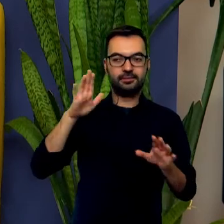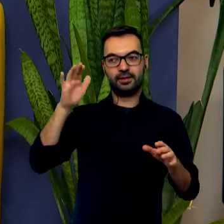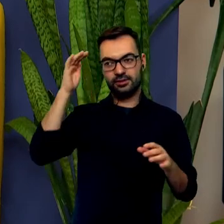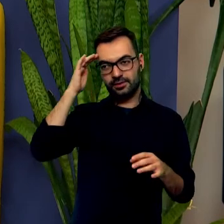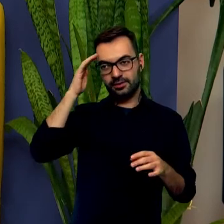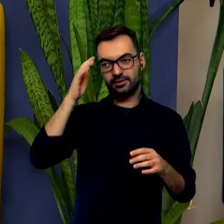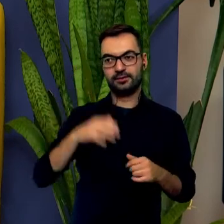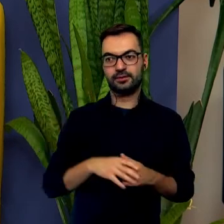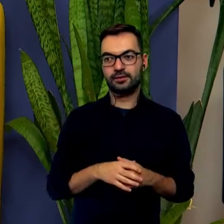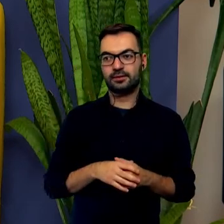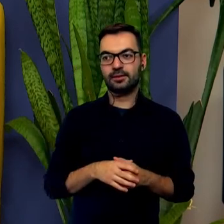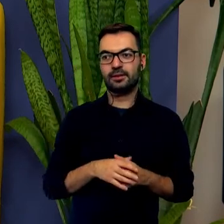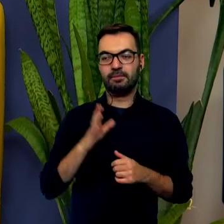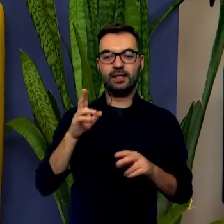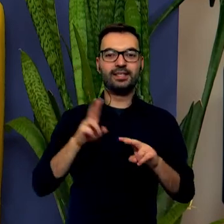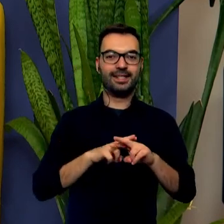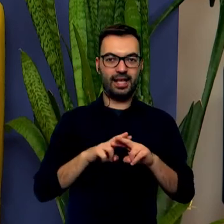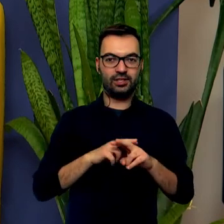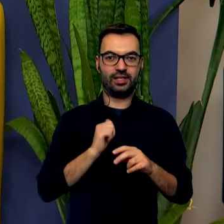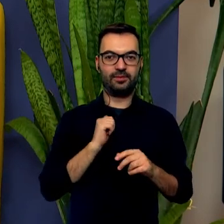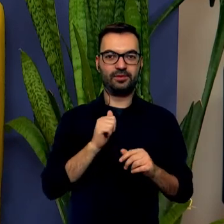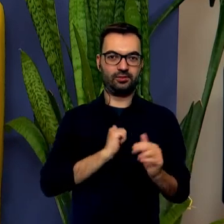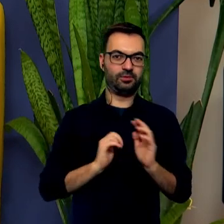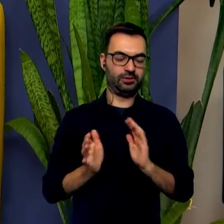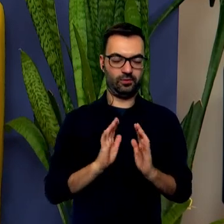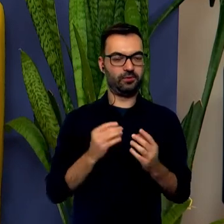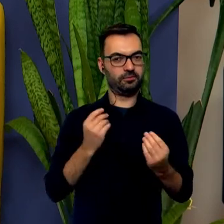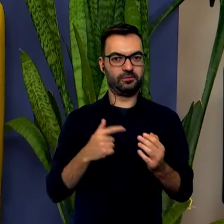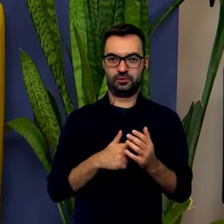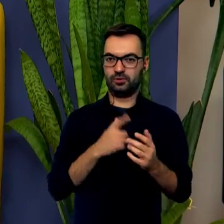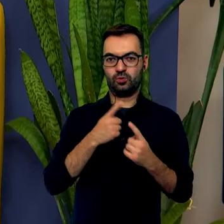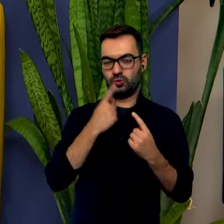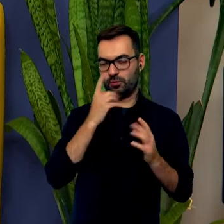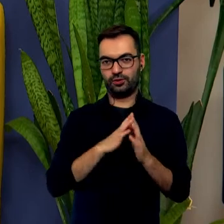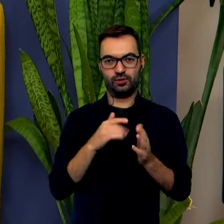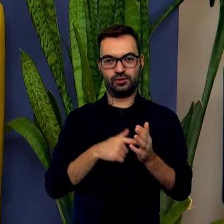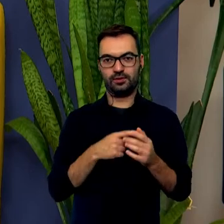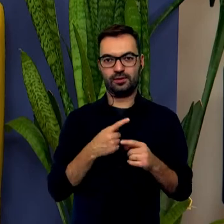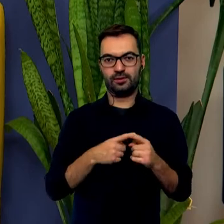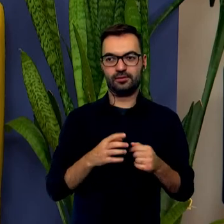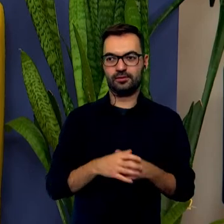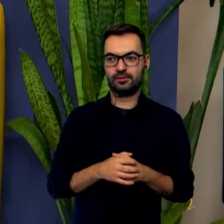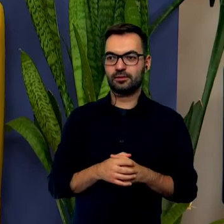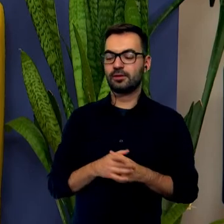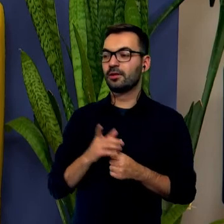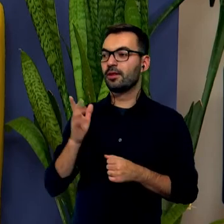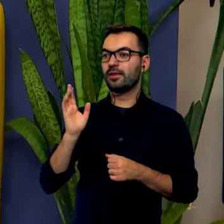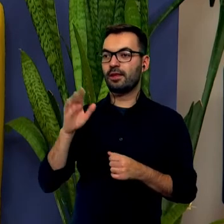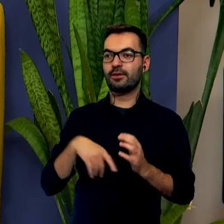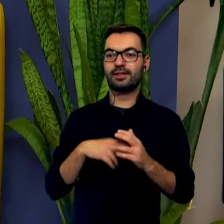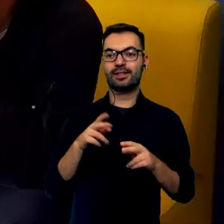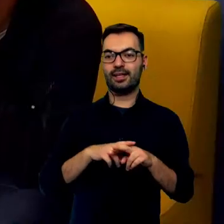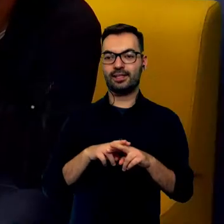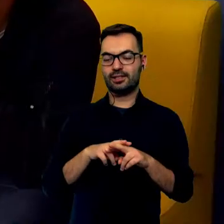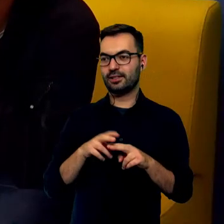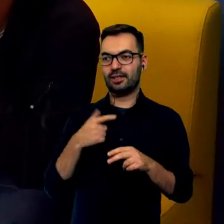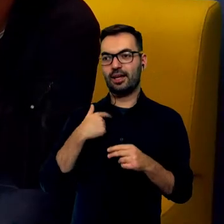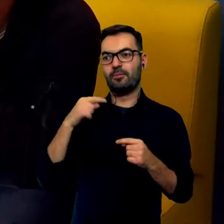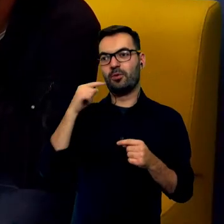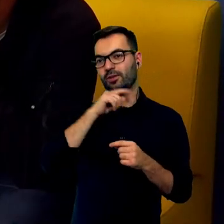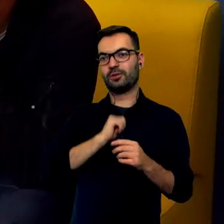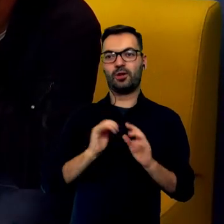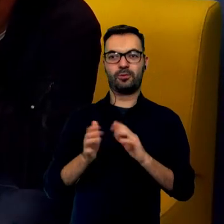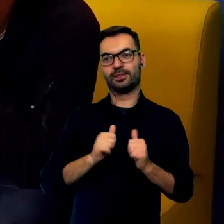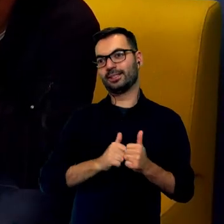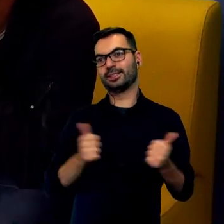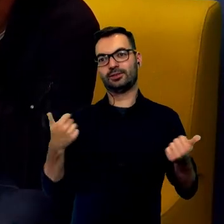masz te narzędzia, żeby się sobą też zaopiekować. To jest też niesamowite w tej książce, że ale to że pomimo, pomimo narzędzi, to nie jest tak, że ja umiem się